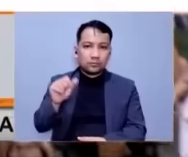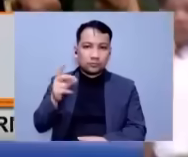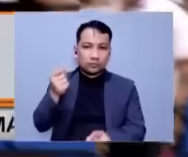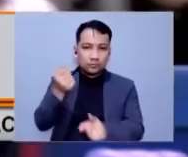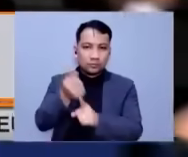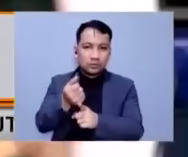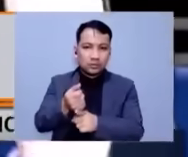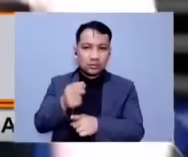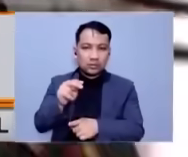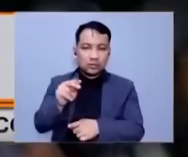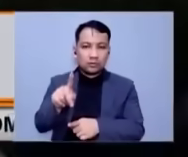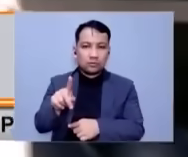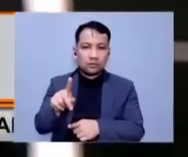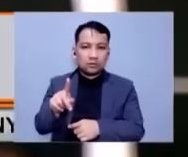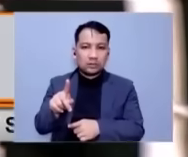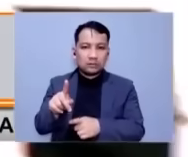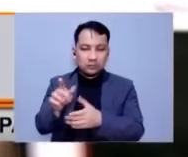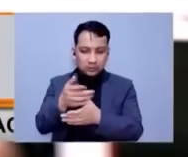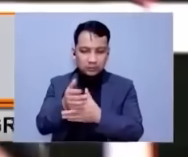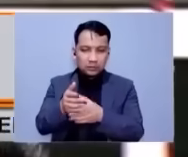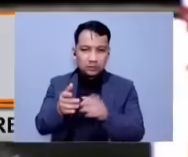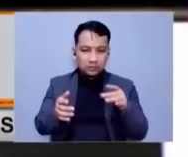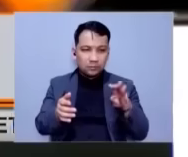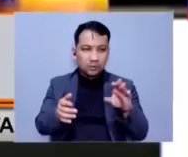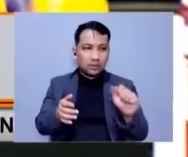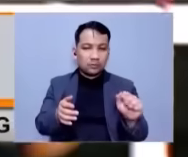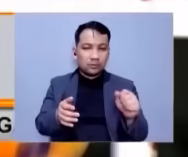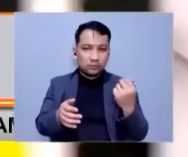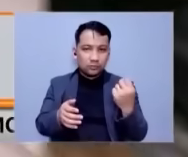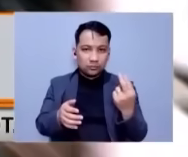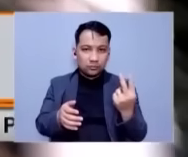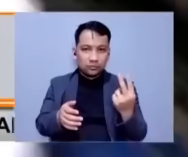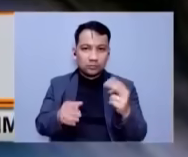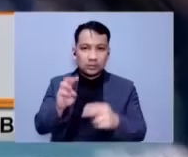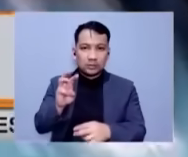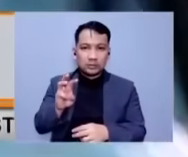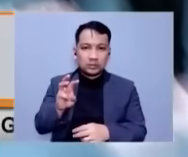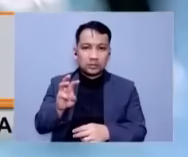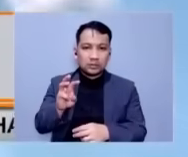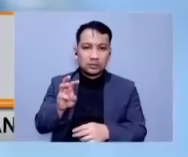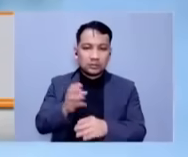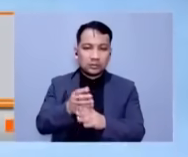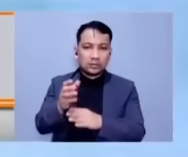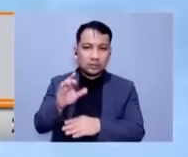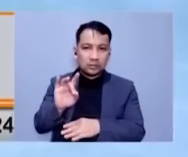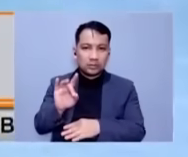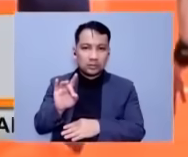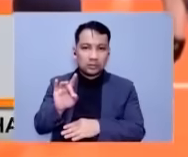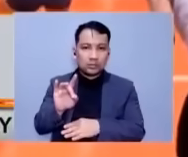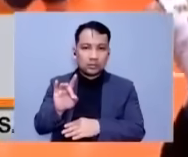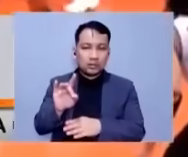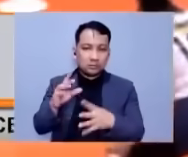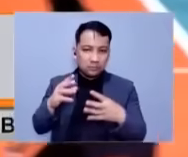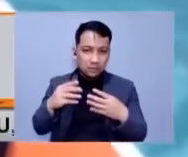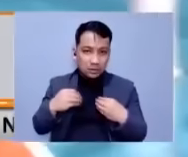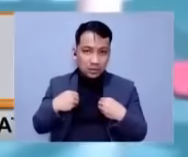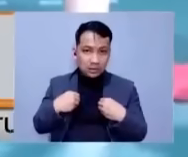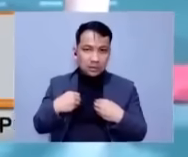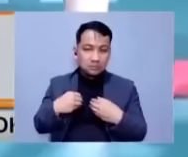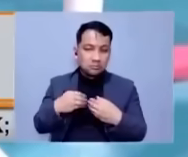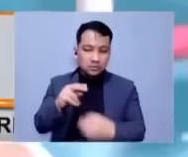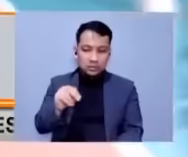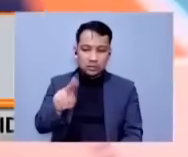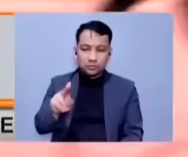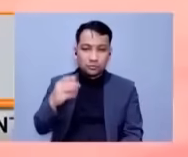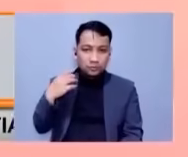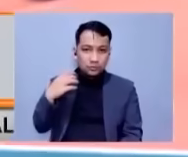block, habang nag-ambag naman si Bella Belen ng 12 points, 6 excellent digs and 8 excellent receptions. Ayon kay NU coach Norman